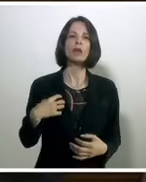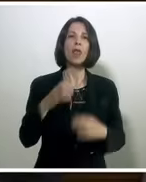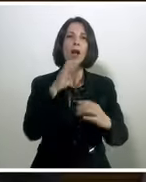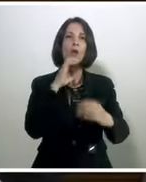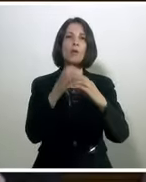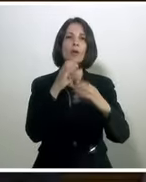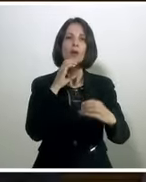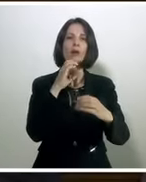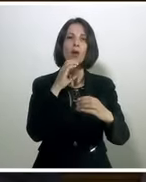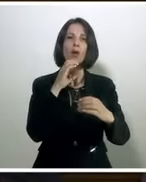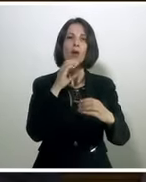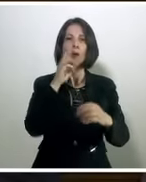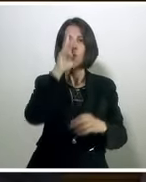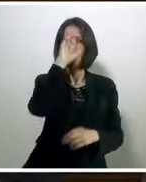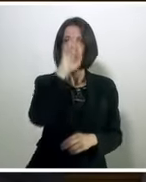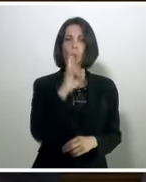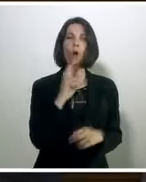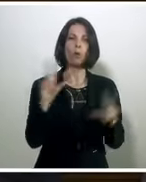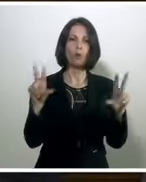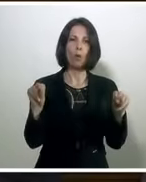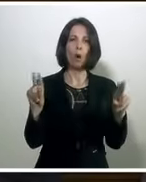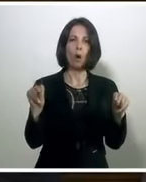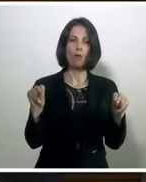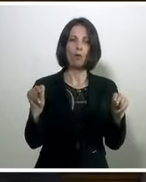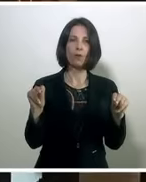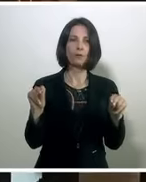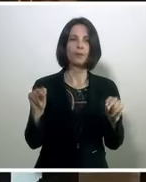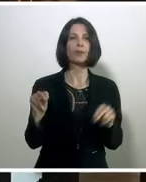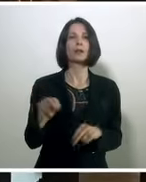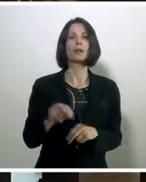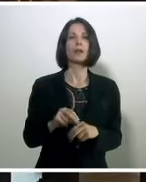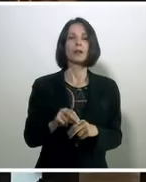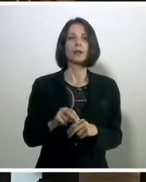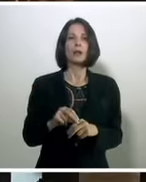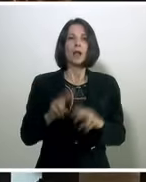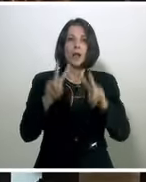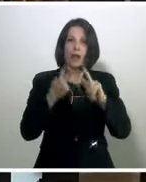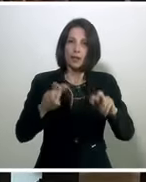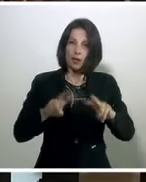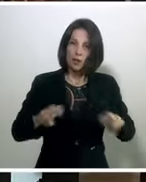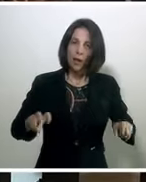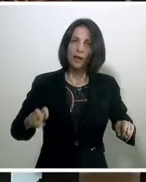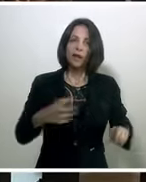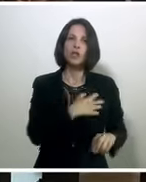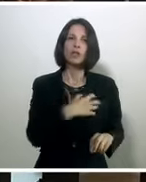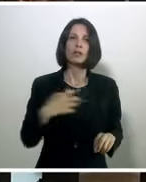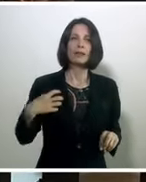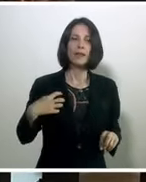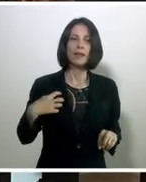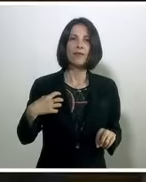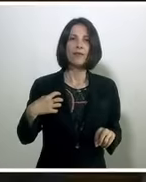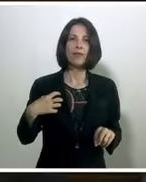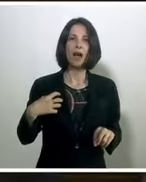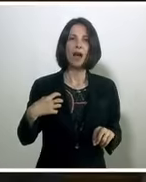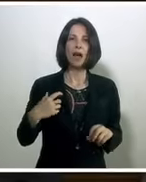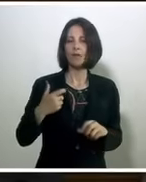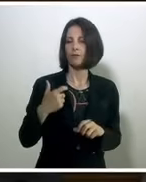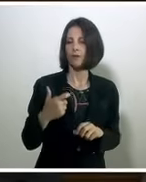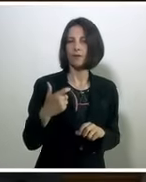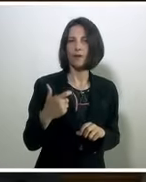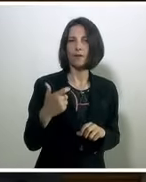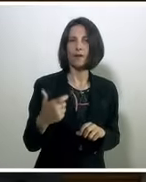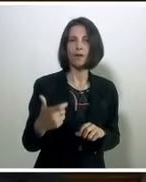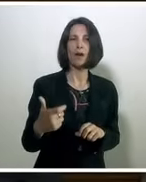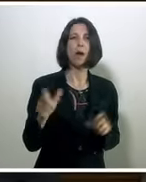ruolo la comunicazione dei risultati della Ricerca Scientifica non dovrebbe essere intermittenza ma un flusso continuo un'interazione